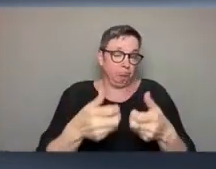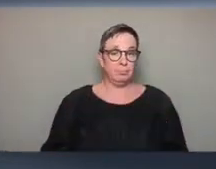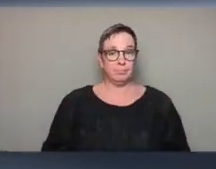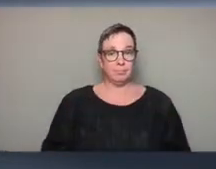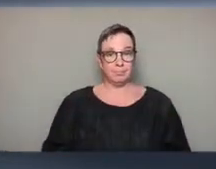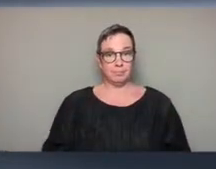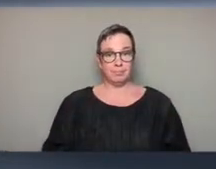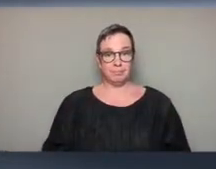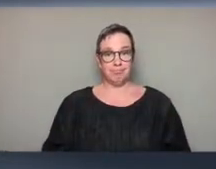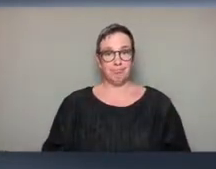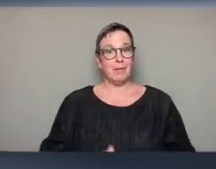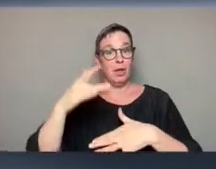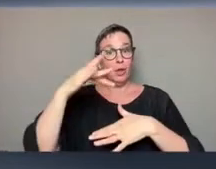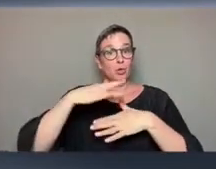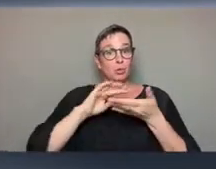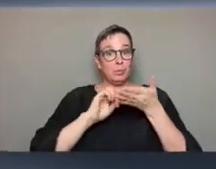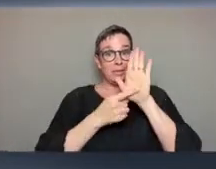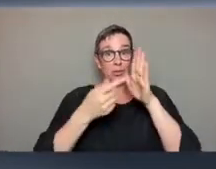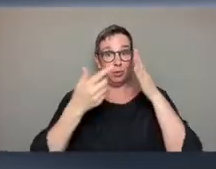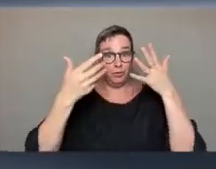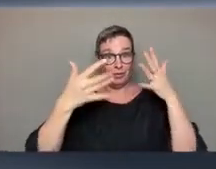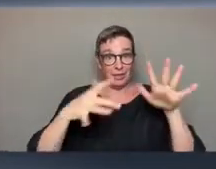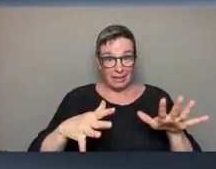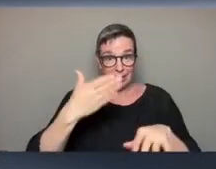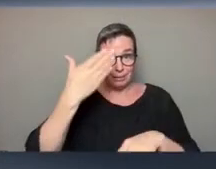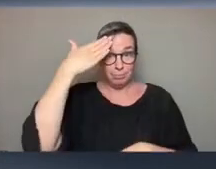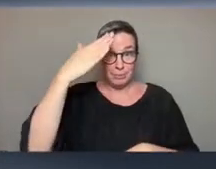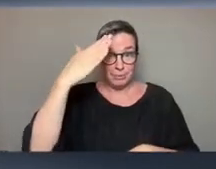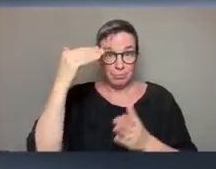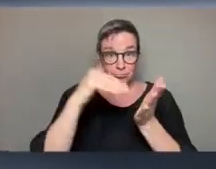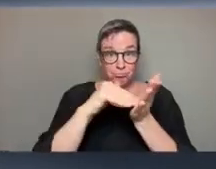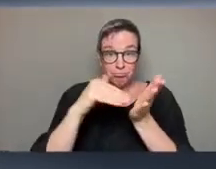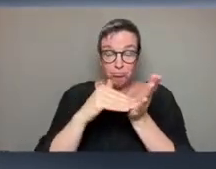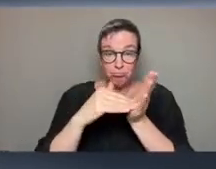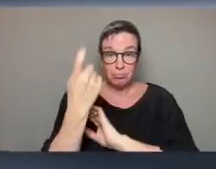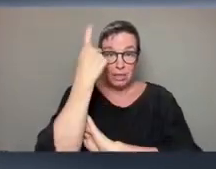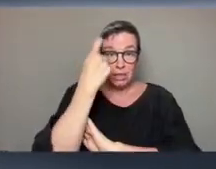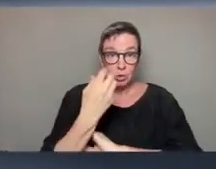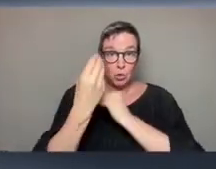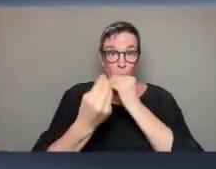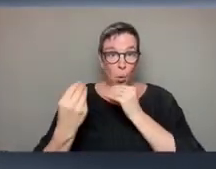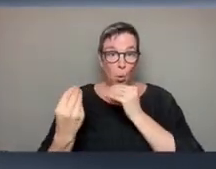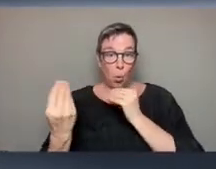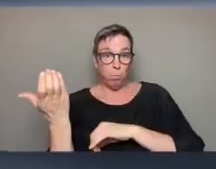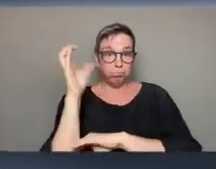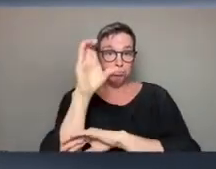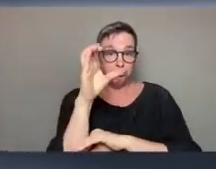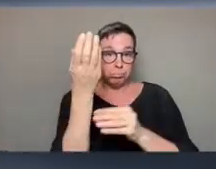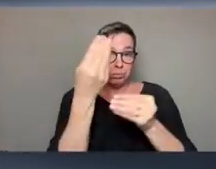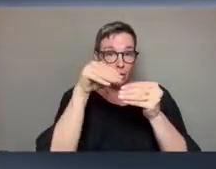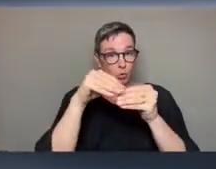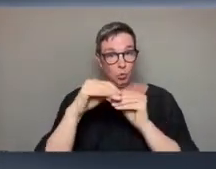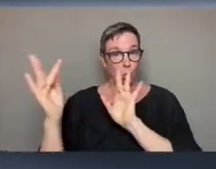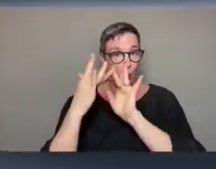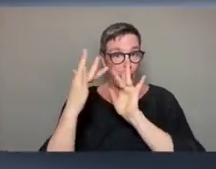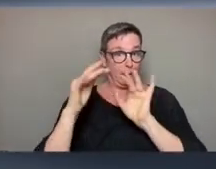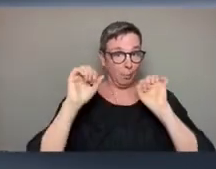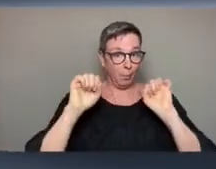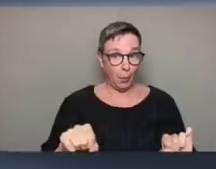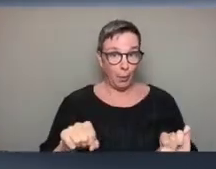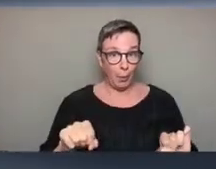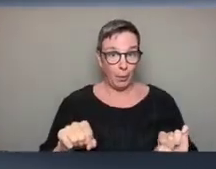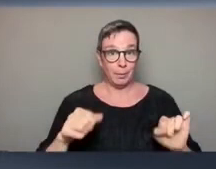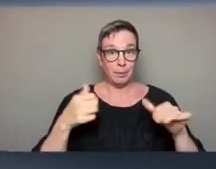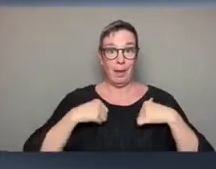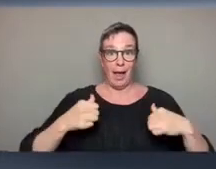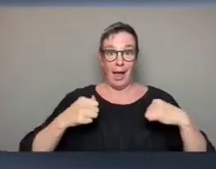C'est tout pour notre présentation. Si vous avez encore des inputs ou des questions, vous pouvez volontiers nous contacter en tout temps via nos